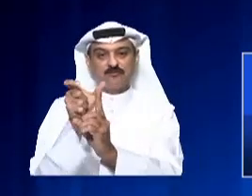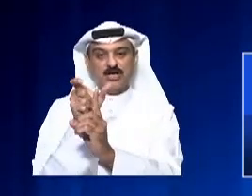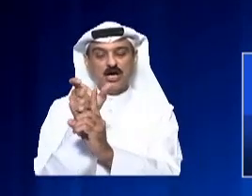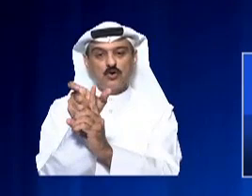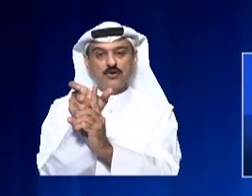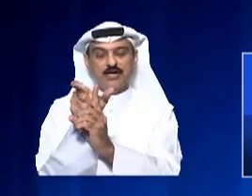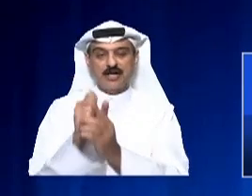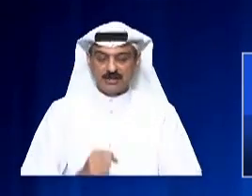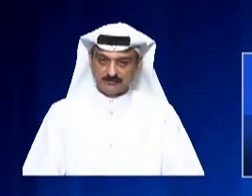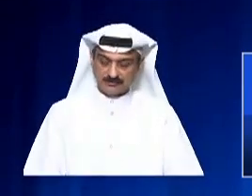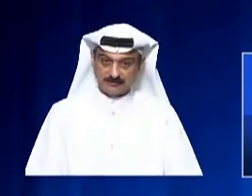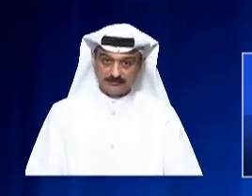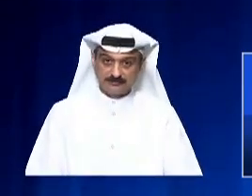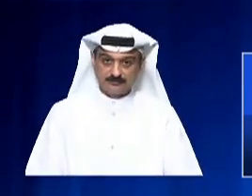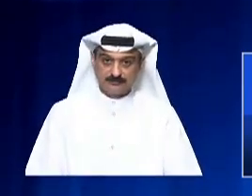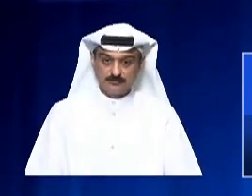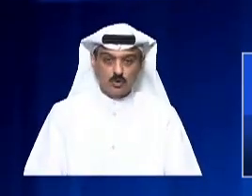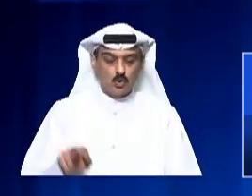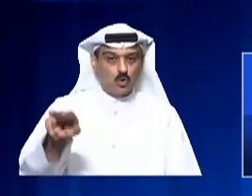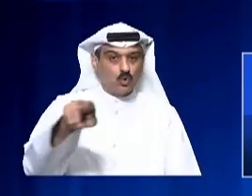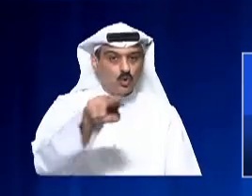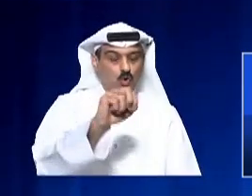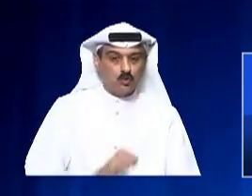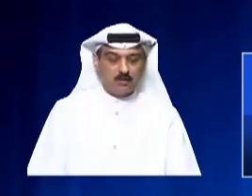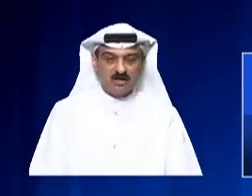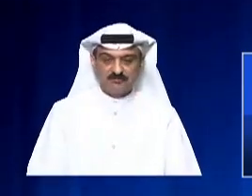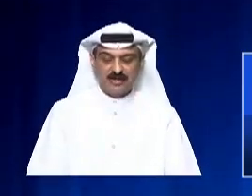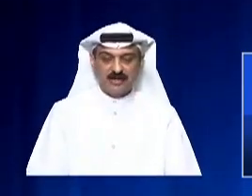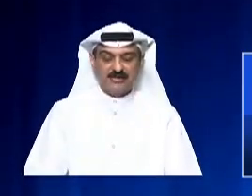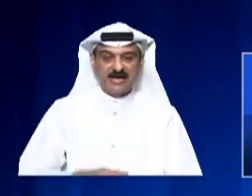الصباح حفظه الله، وأخيهما صاحب